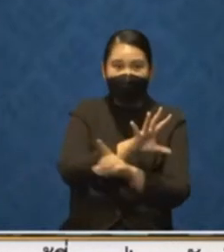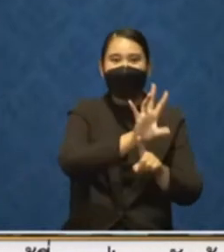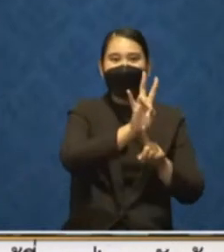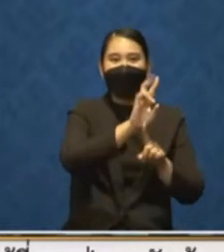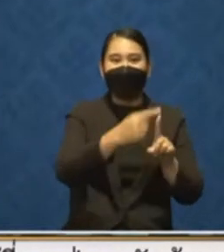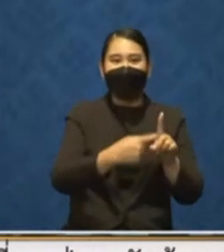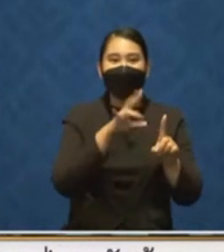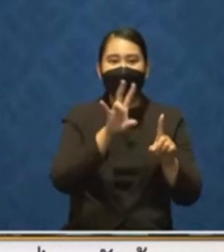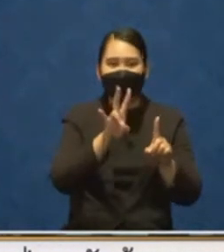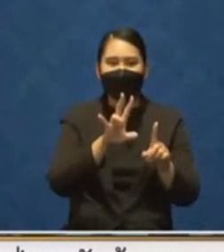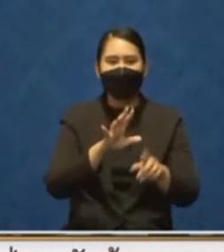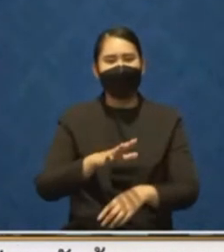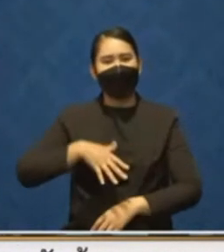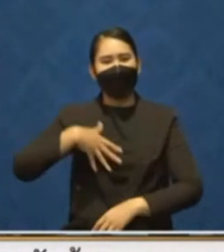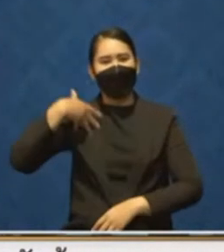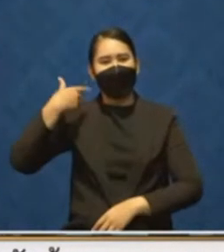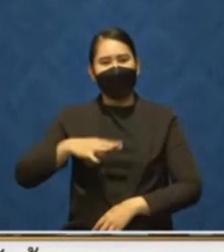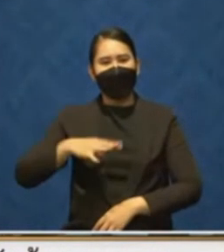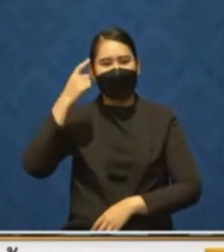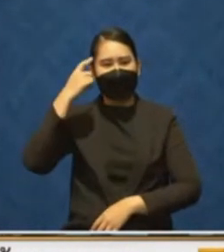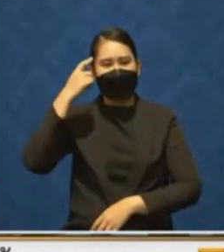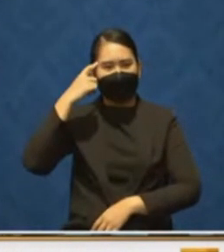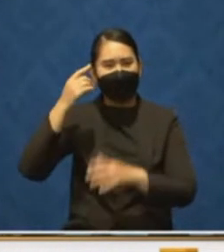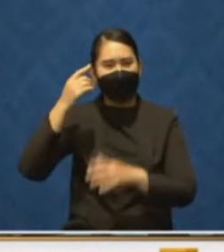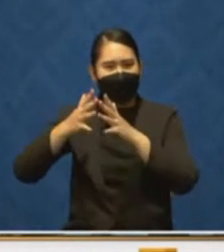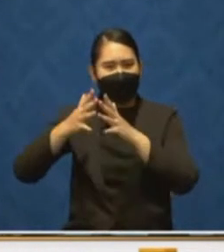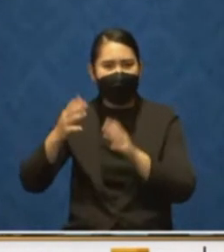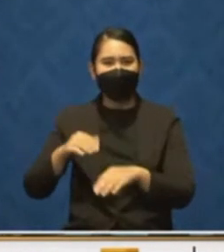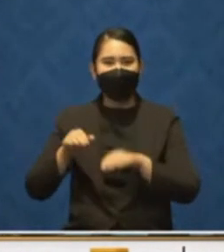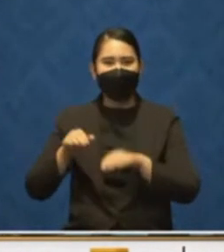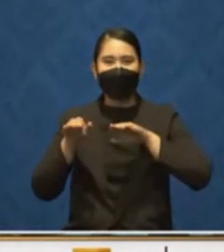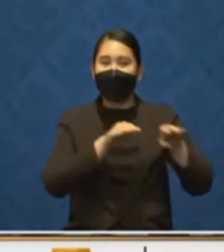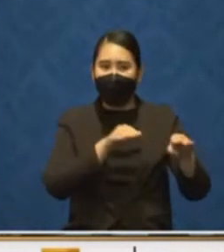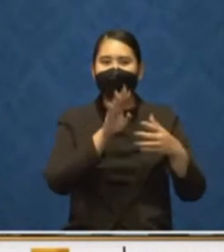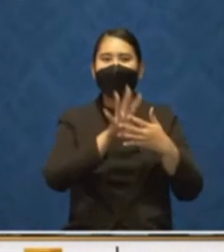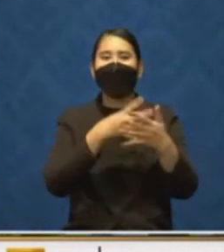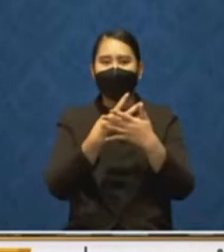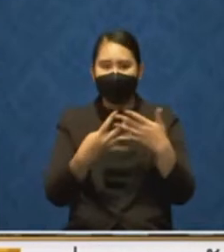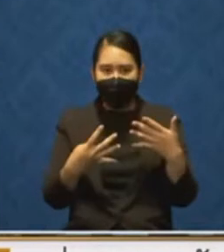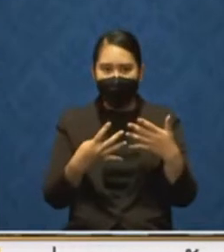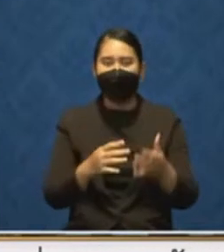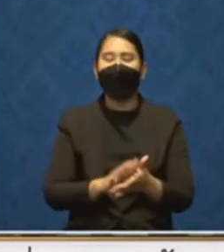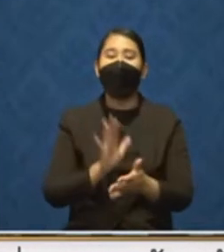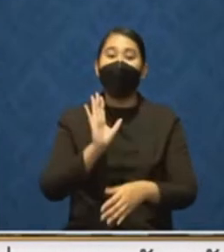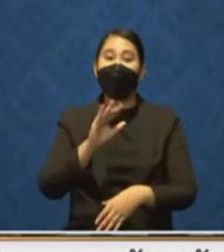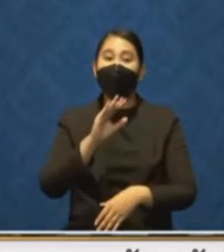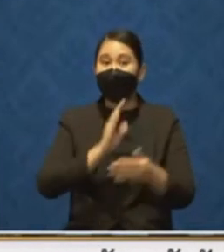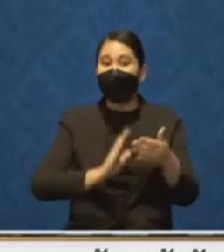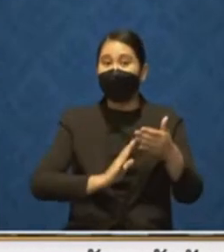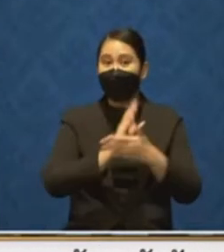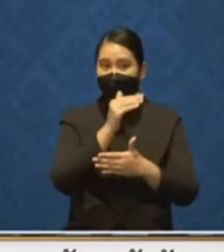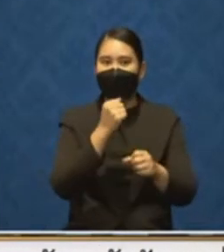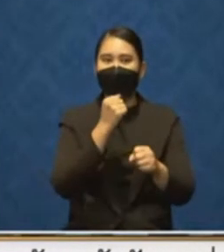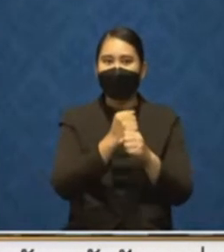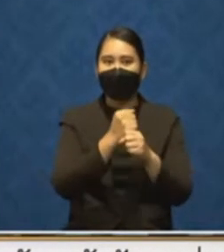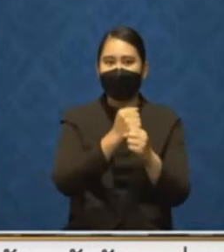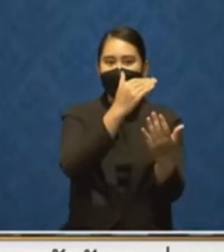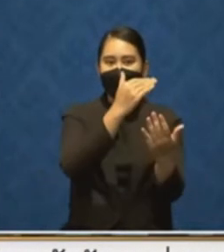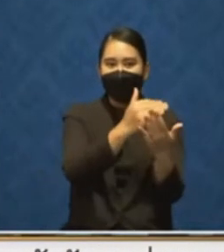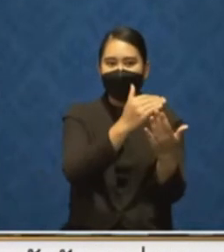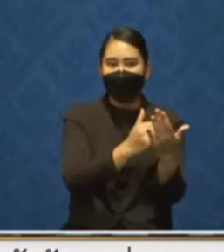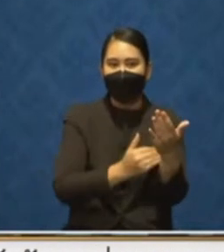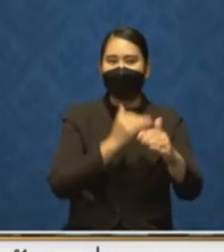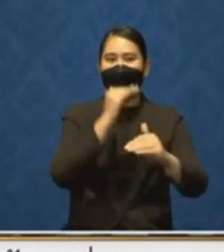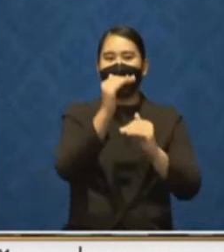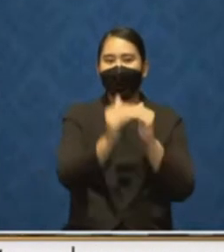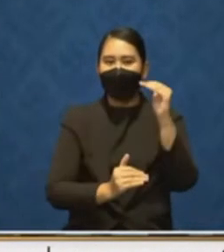เฮ้ยจะหยุดคิดมากได้เตรียมความพร้อมไว้เดี๋ยวเวลางบประมาณผ่านมันจะได้รูดปื๊ดผ่านไปอย่างรวดเร็วพัฒนา